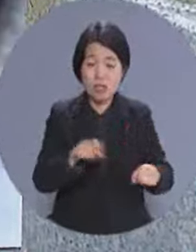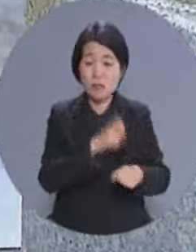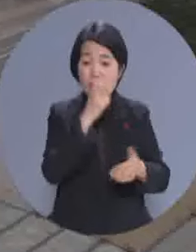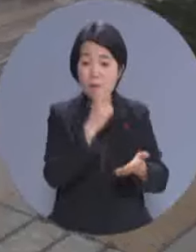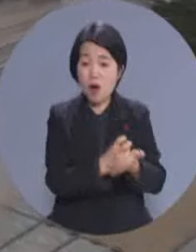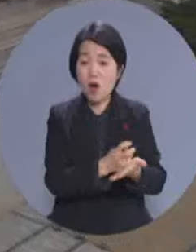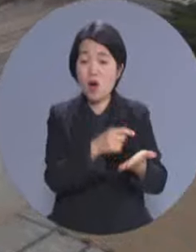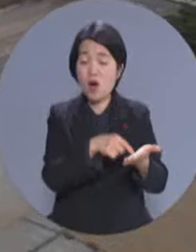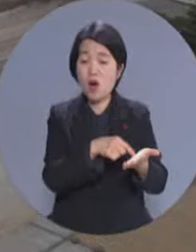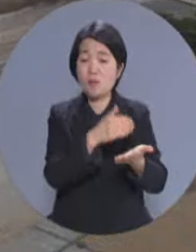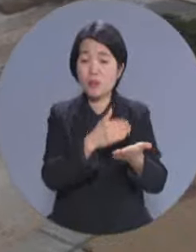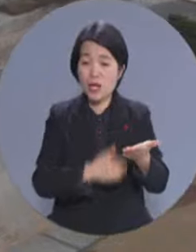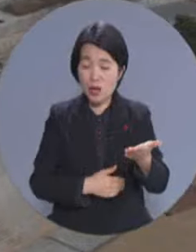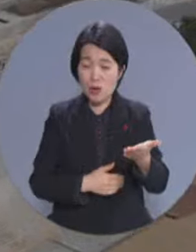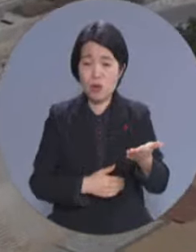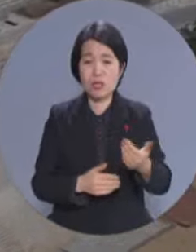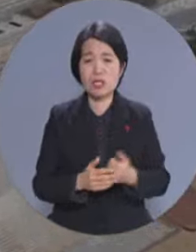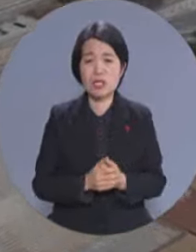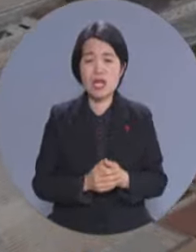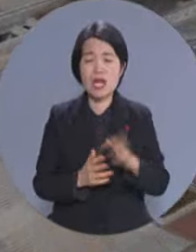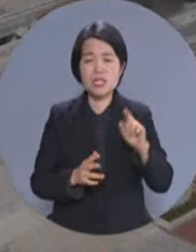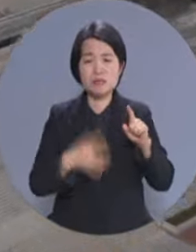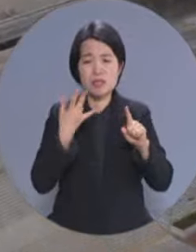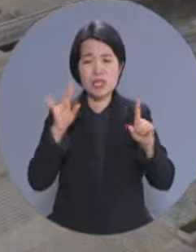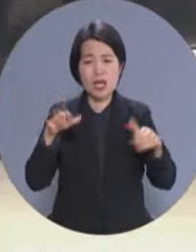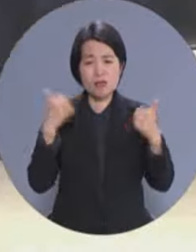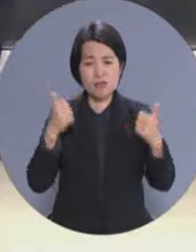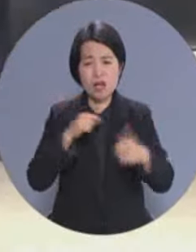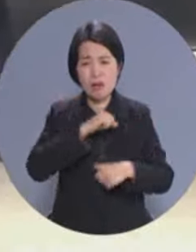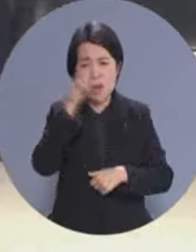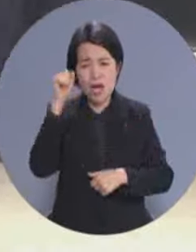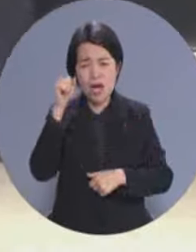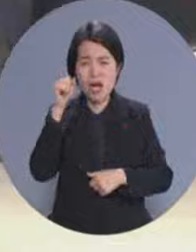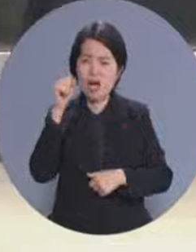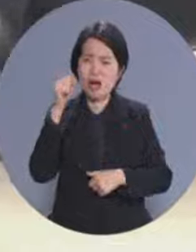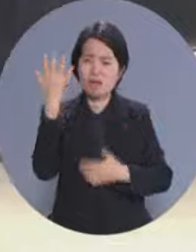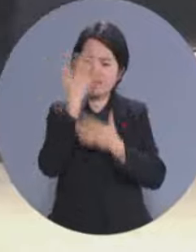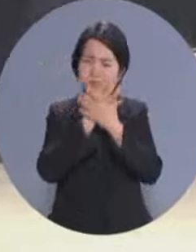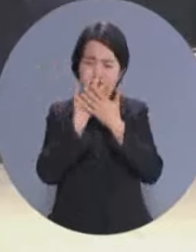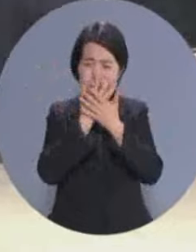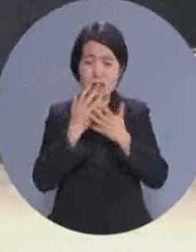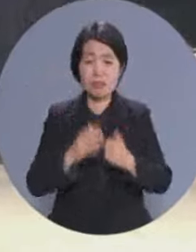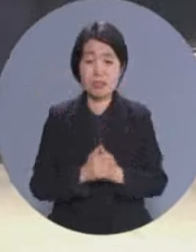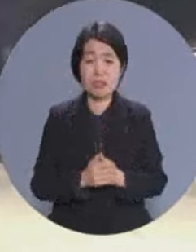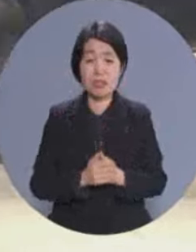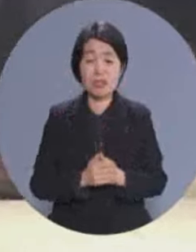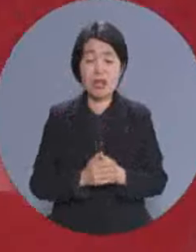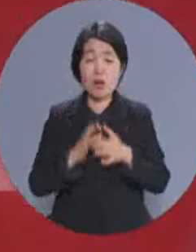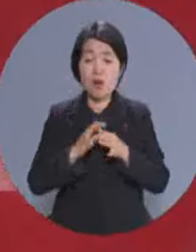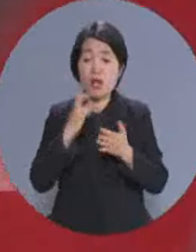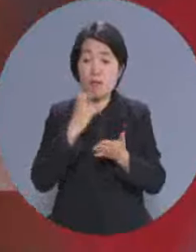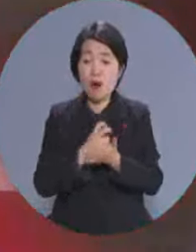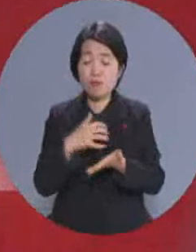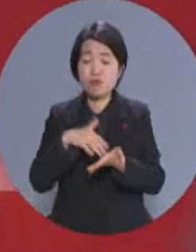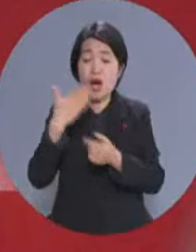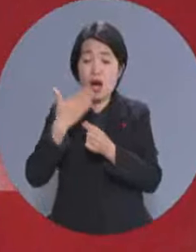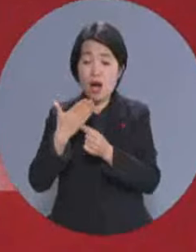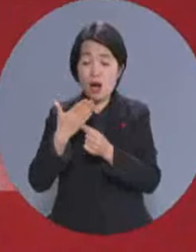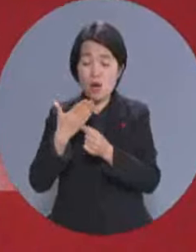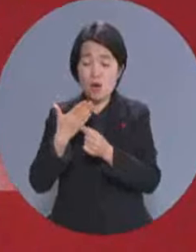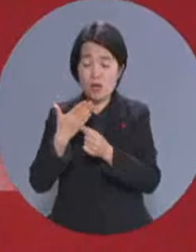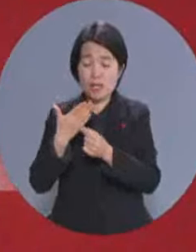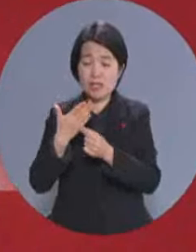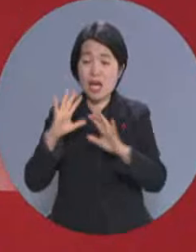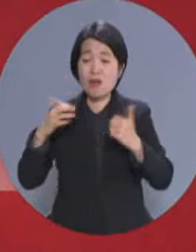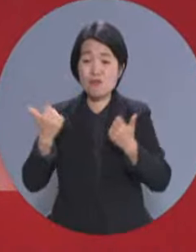개정 법률안의 이번 21대 국회 통과 여부는 더욱 안갯 속입니다. 현재 관련 법안 9건이 국회